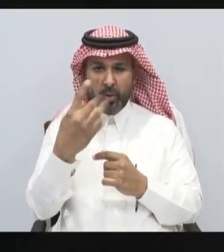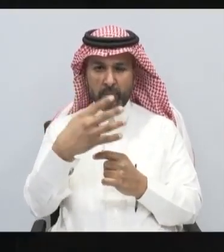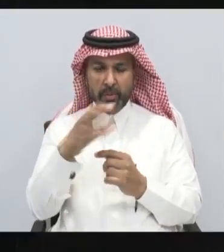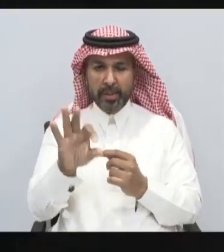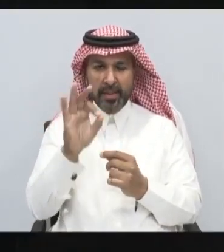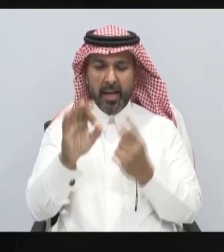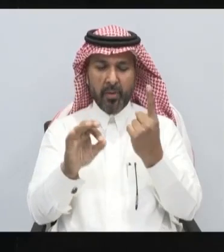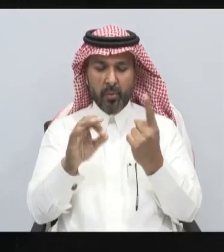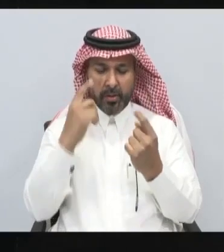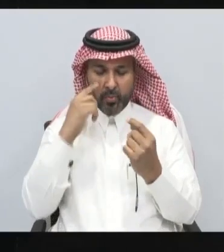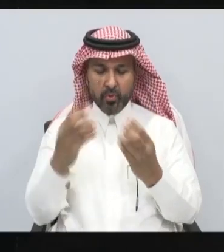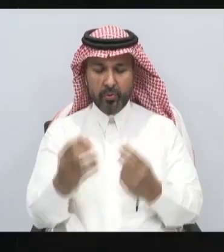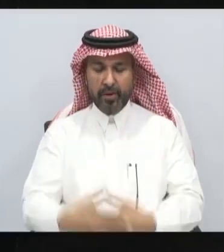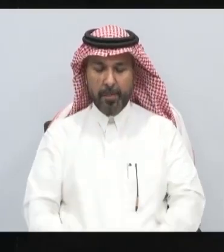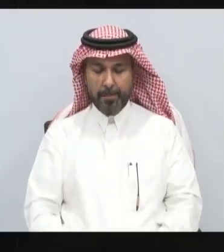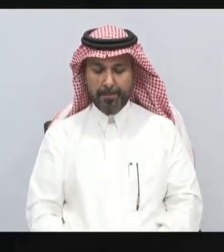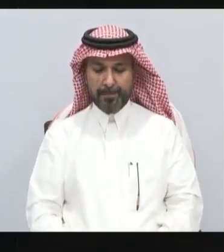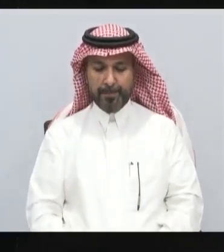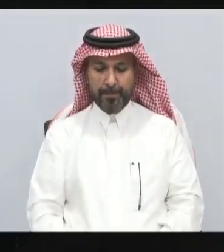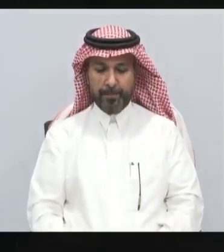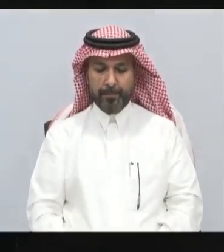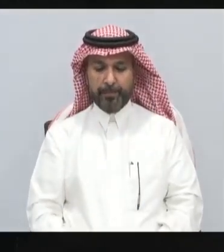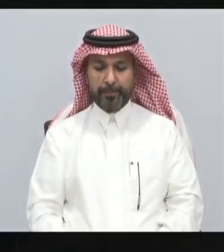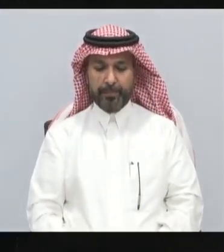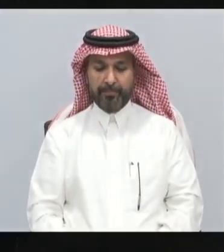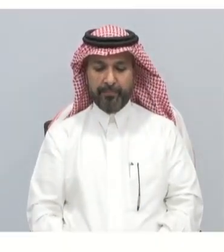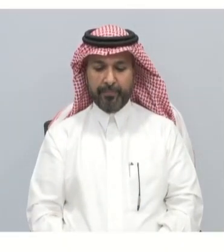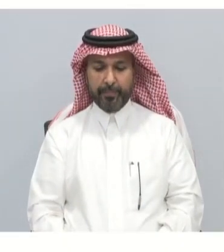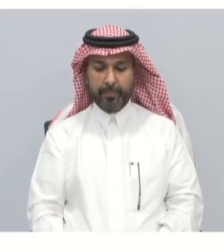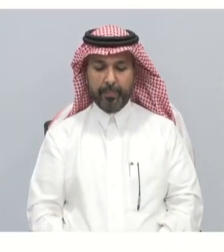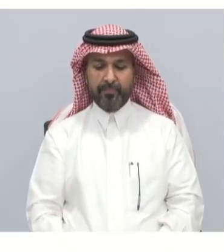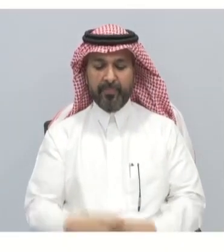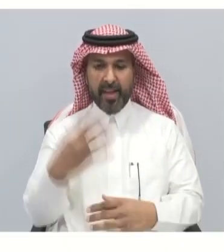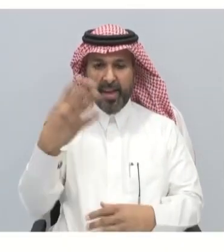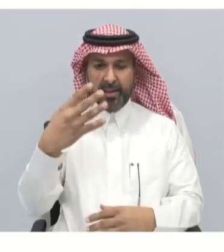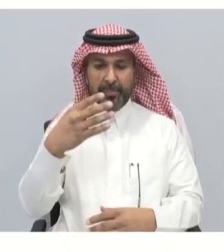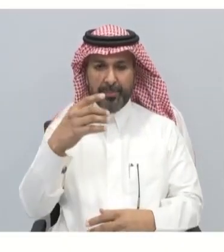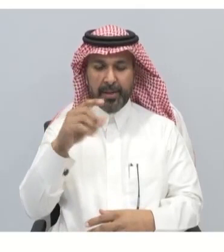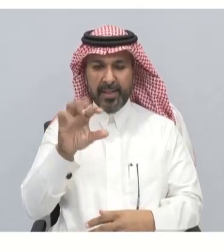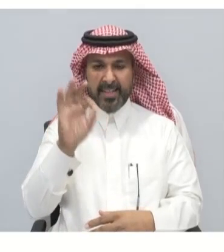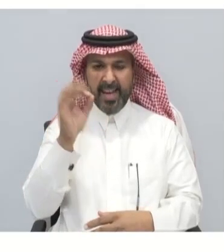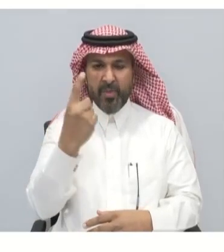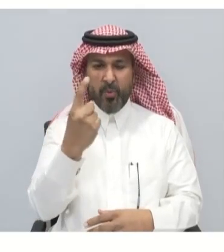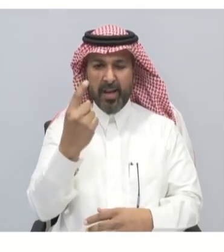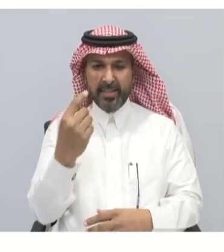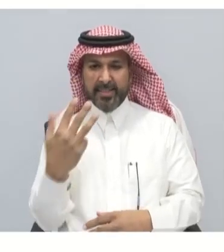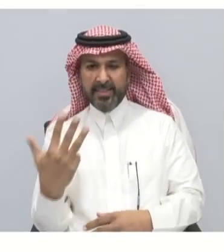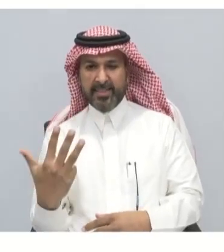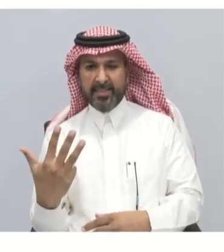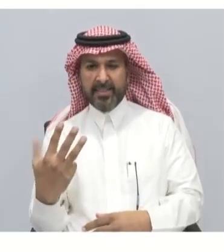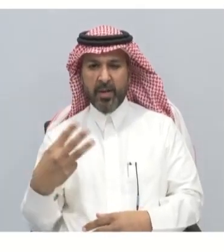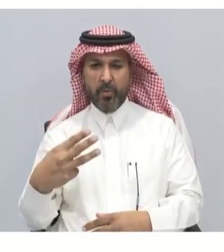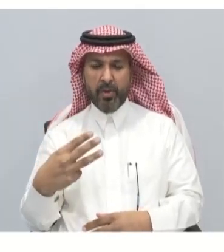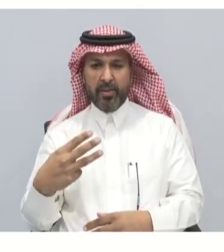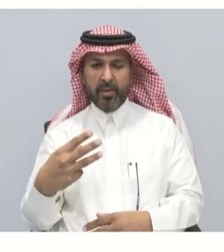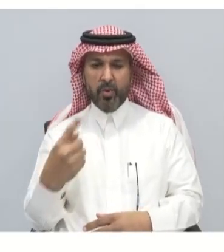48 يعني بطرح ورقه من المستقله وورقه من الدفاتر راح نرجع الى 90 39